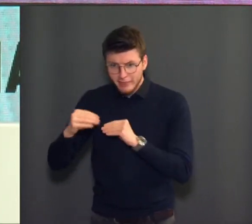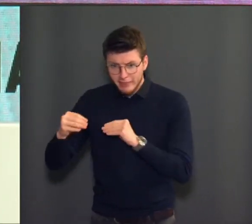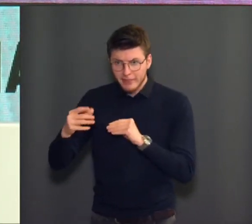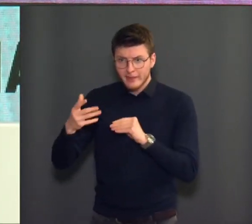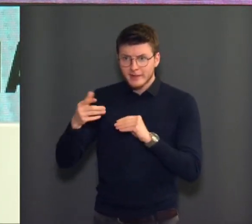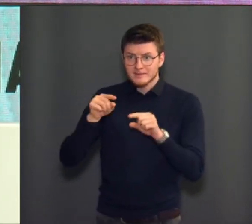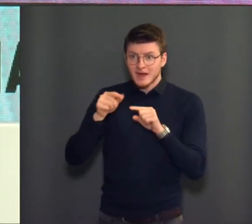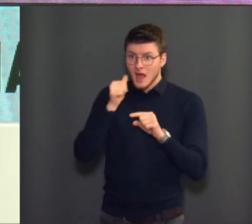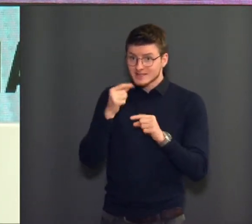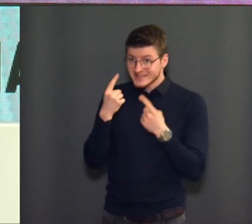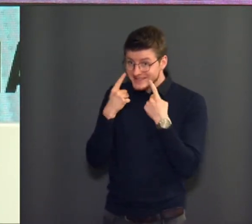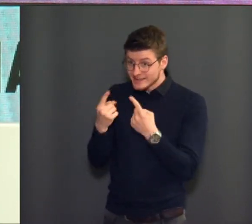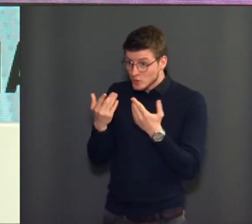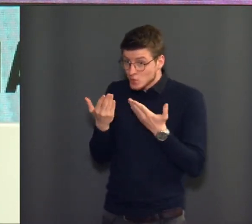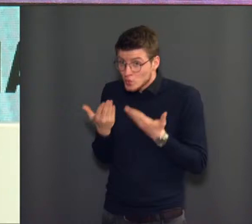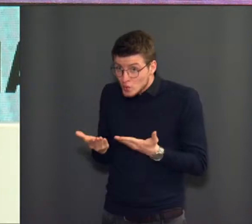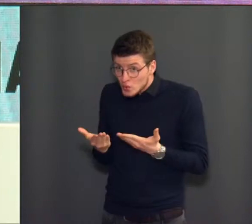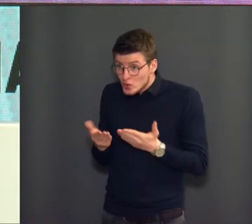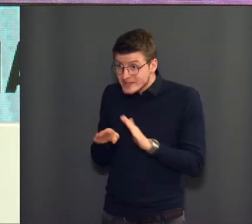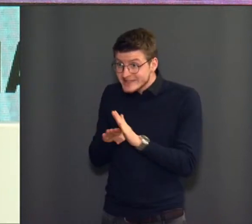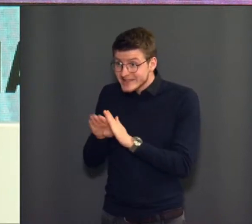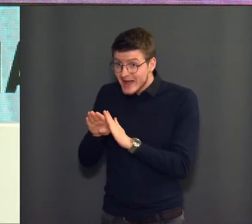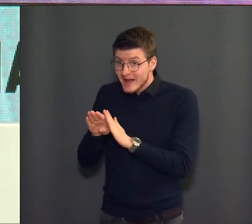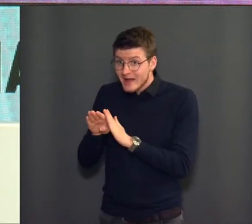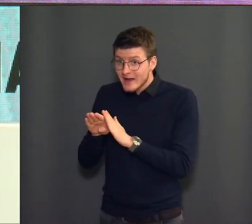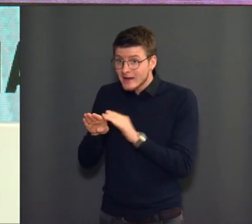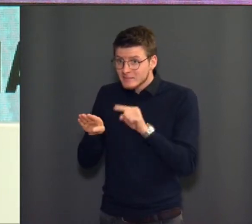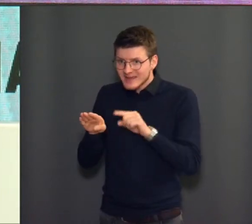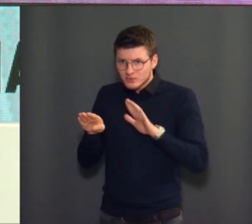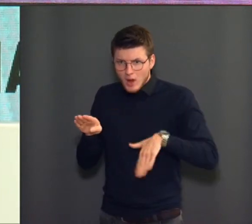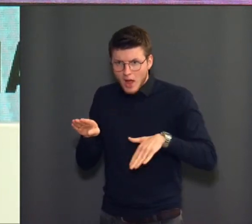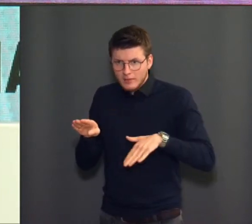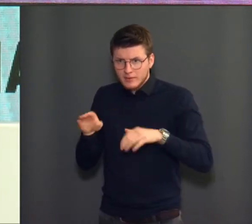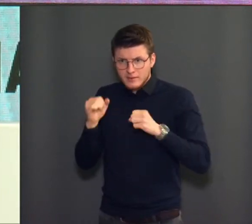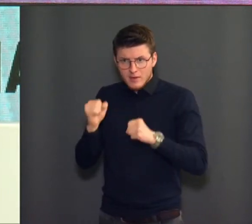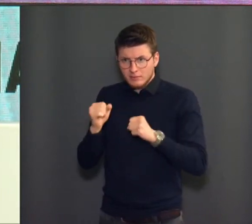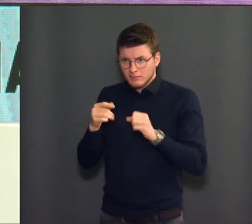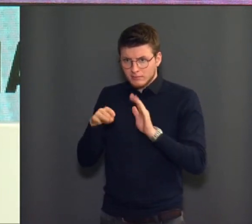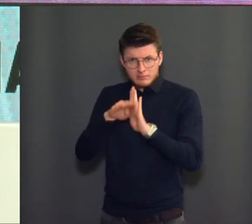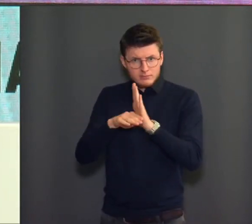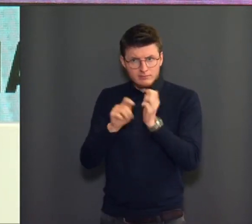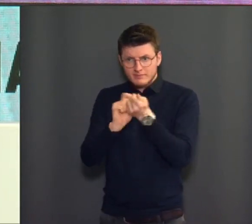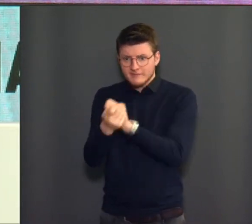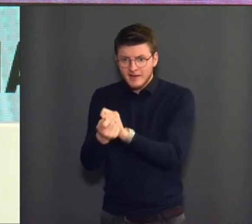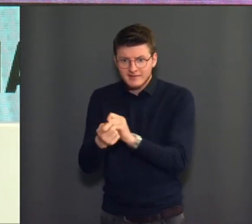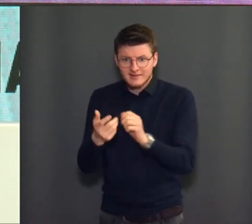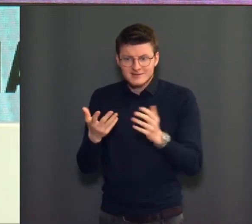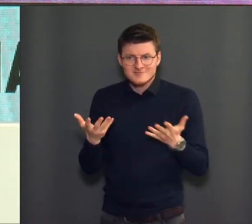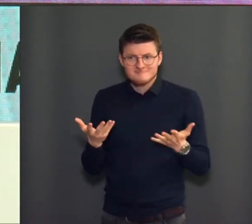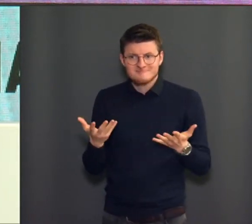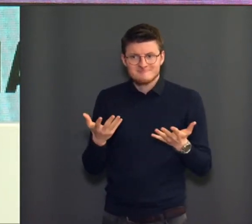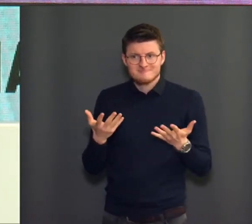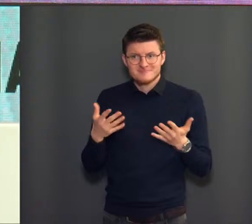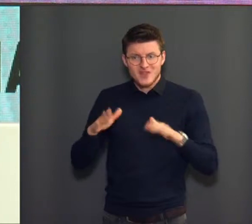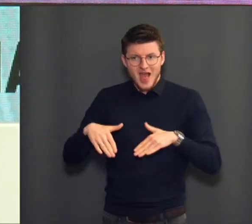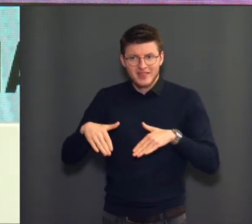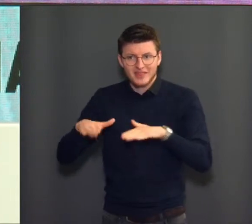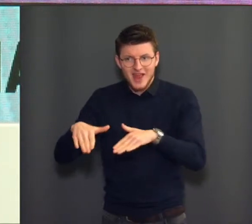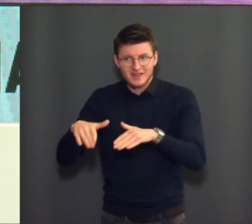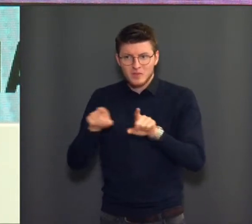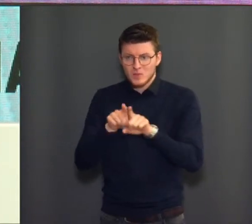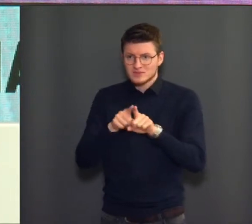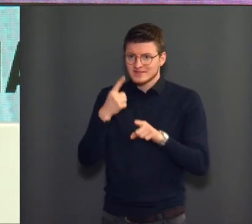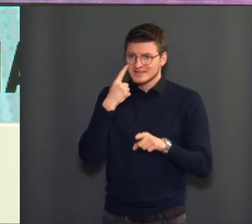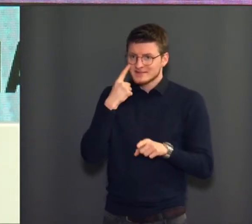om nog efficiënt in te grijpen. Vandaar dat je sowieso integraal moet kijken. Je moet ook kijken naar de besmettingen. Bij welke leeftijd vinden